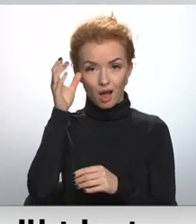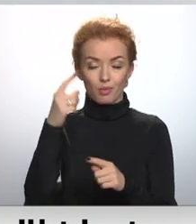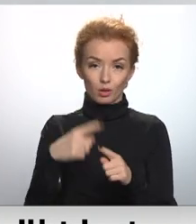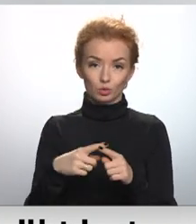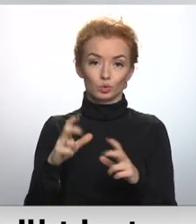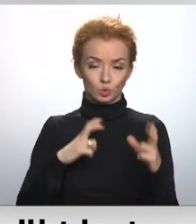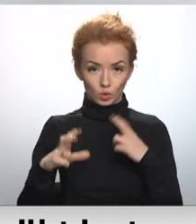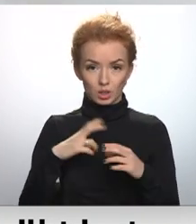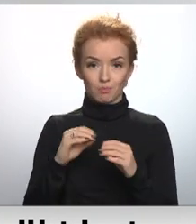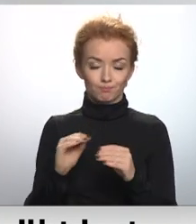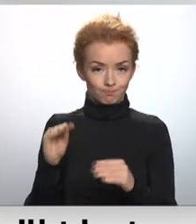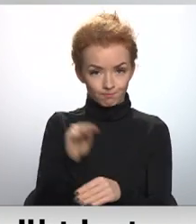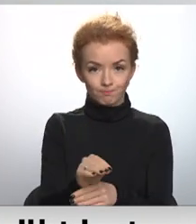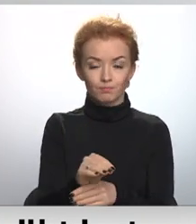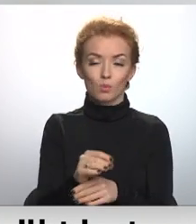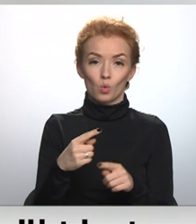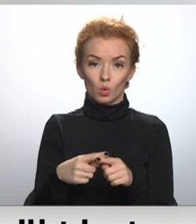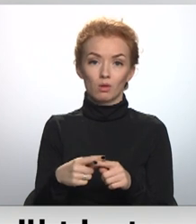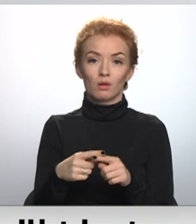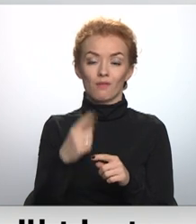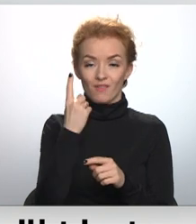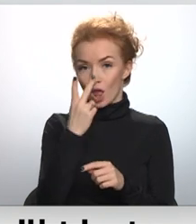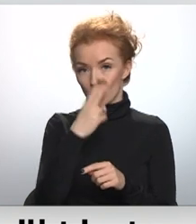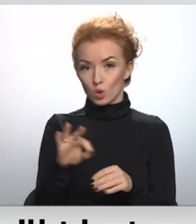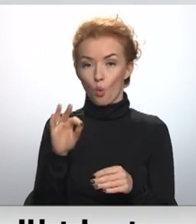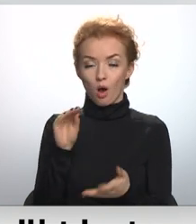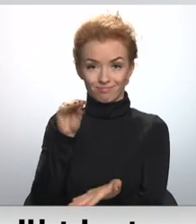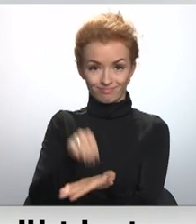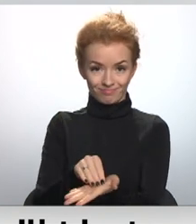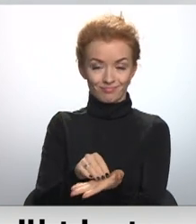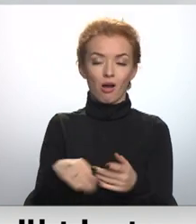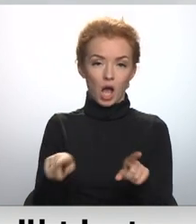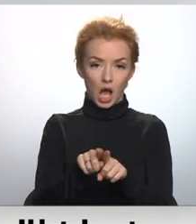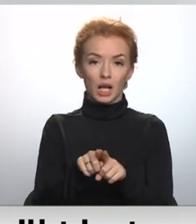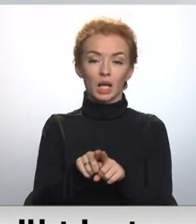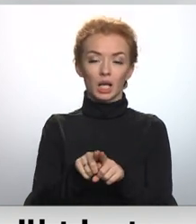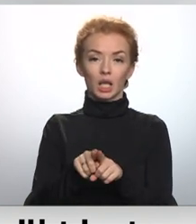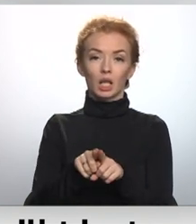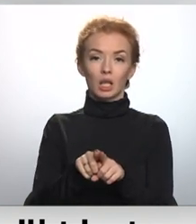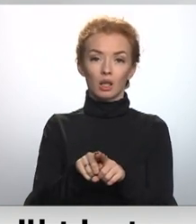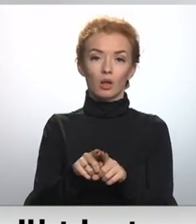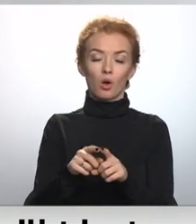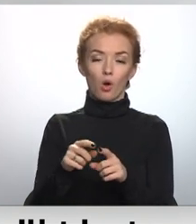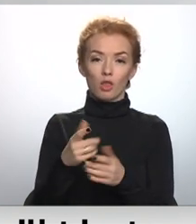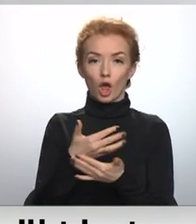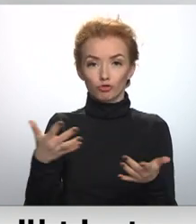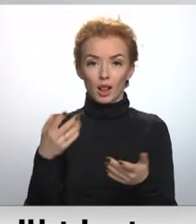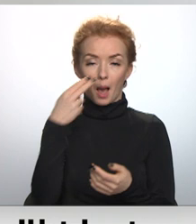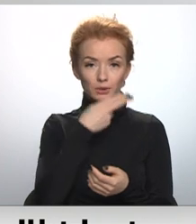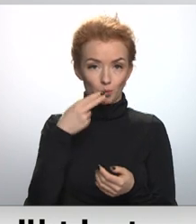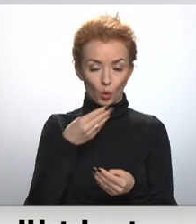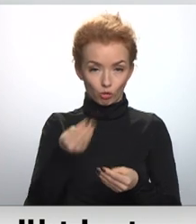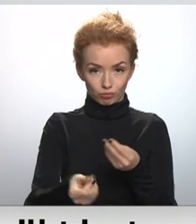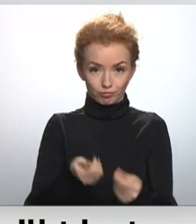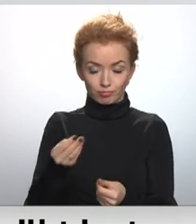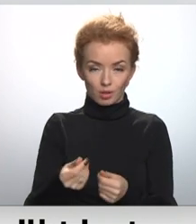bāzes finansējumā, kur viena no komponentiem ir arī iekšā šie uzturēšanas izdevumi, un līdz ar